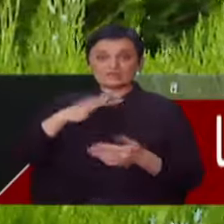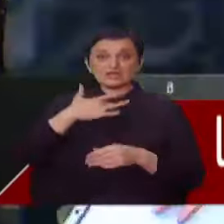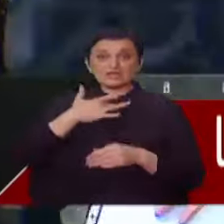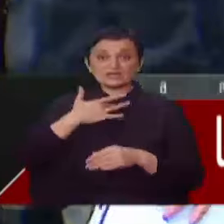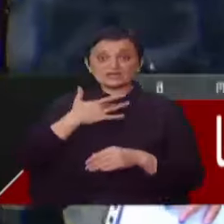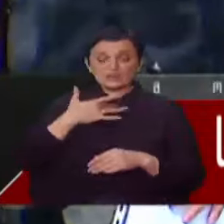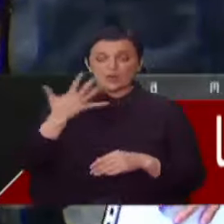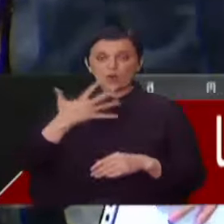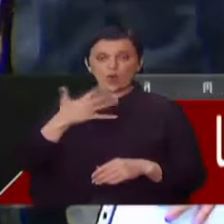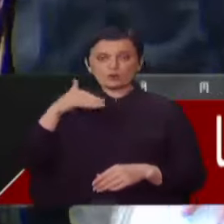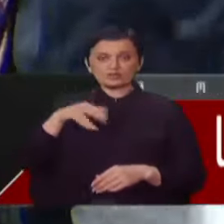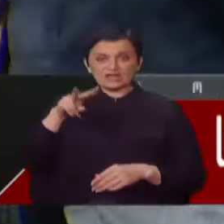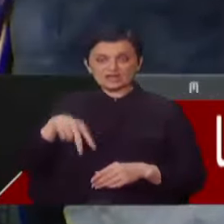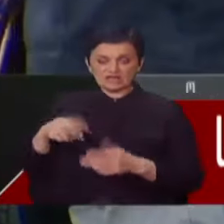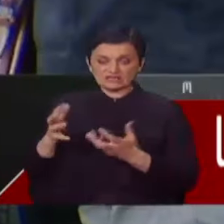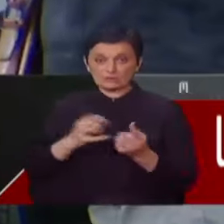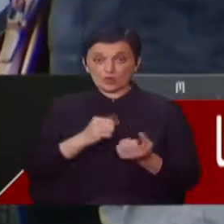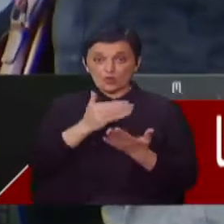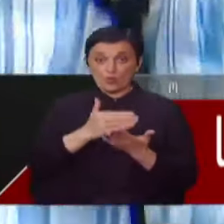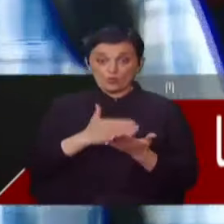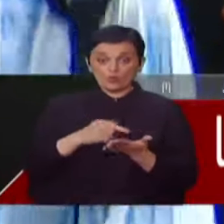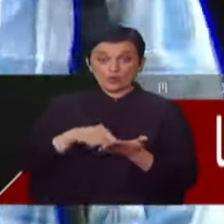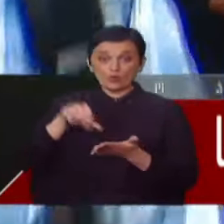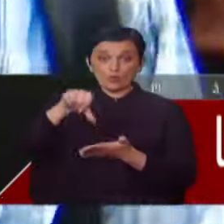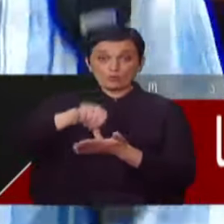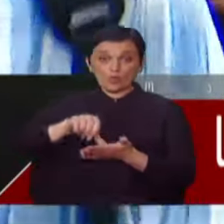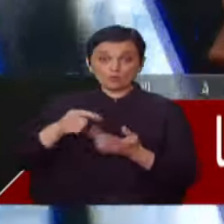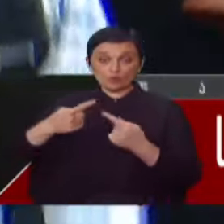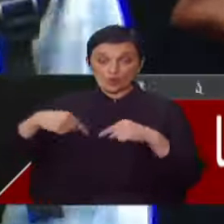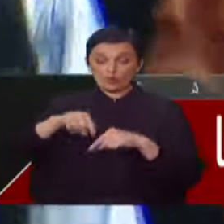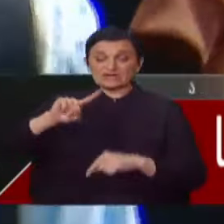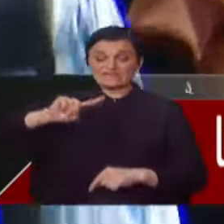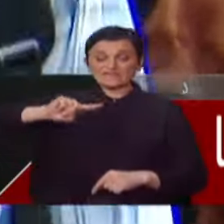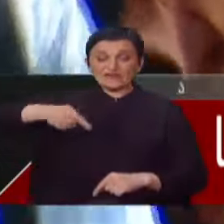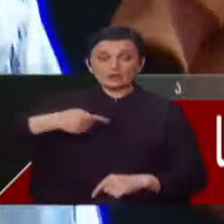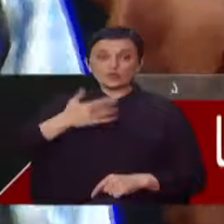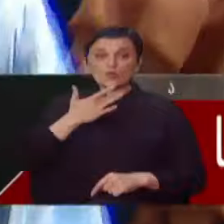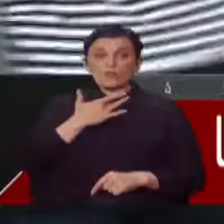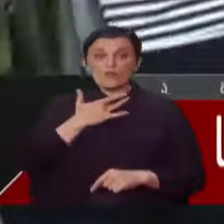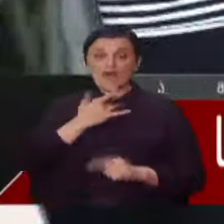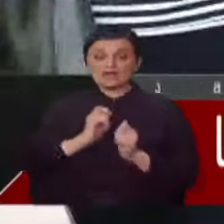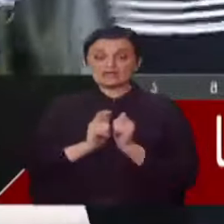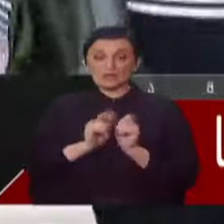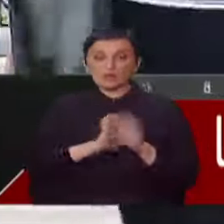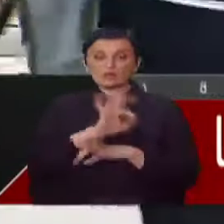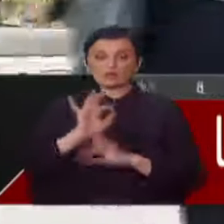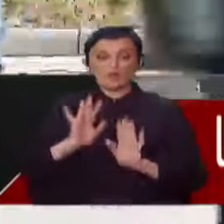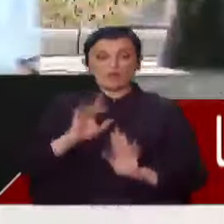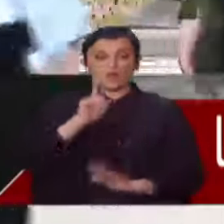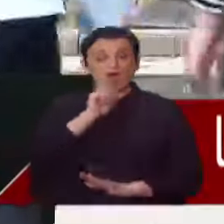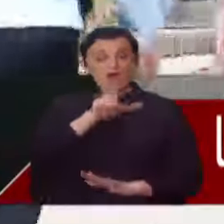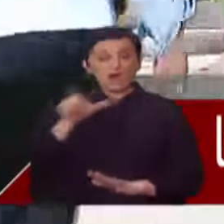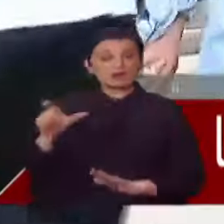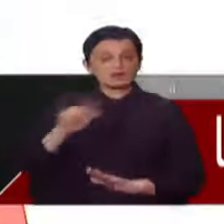მერიისგან 50,000 ლარს მიიღებს. პროგრამაში მონაწილე ორგანიზაცია ვალდებული იქნება მერიის მიერ დაფინანსებულ პროექტში მხოლოდ